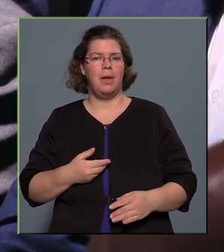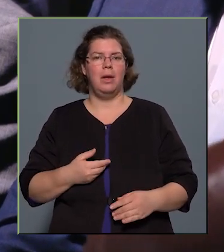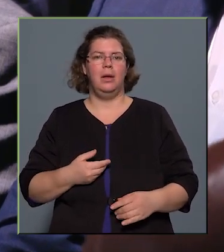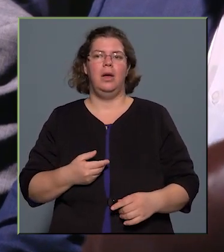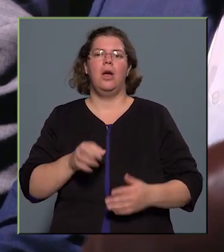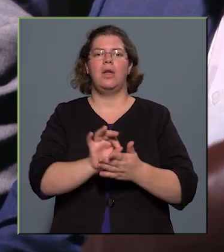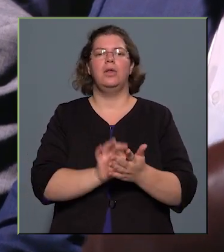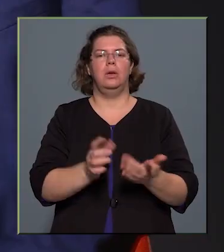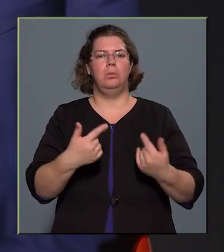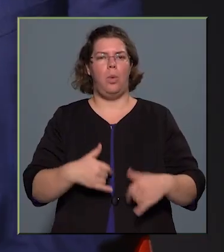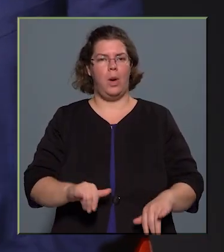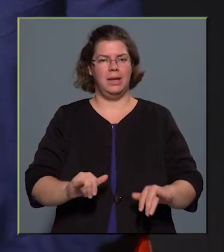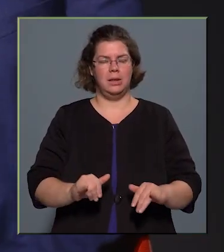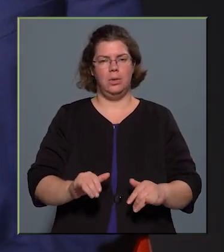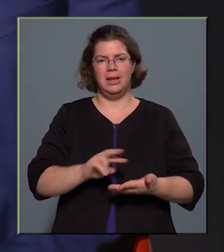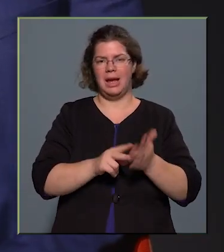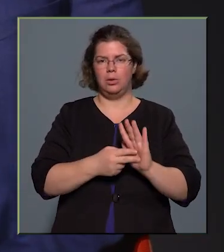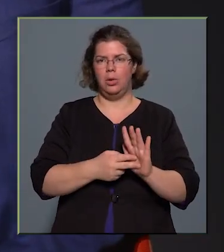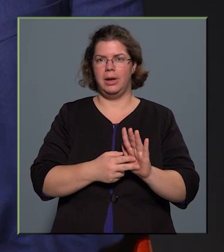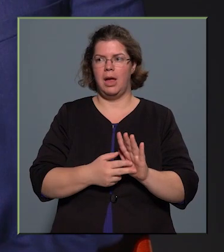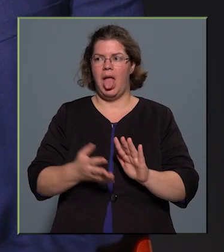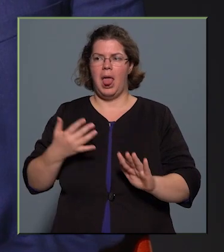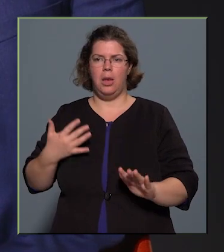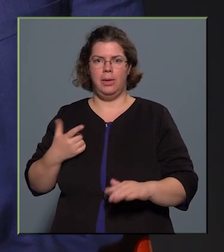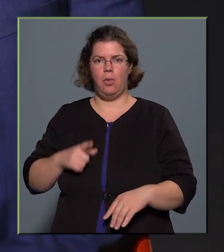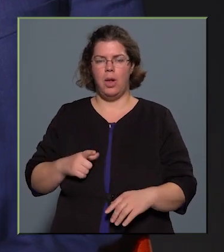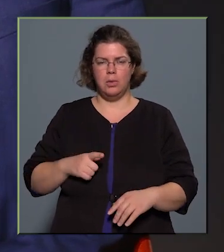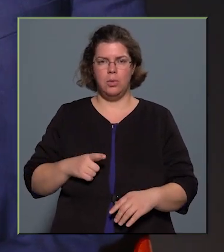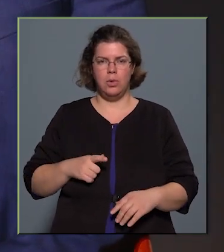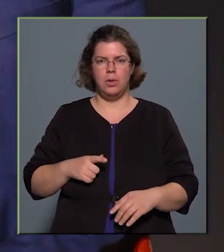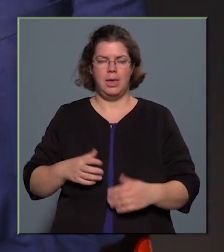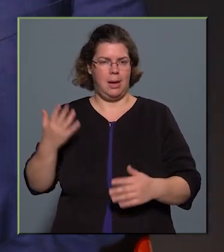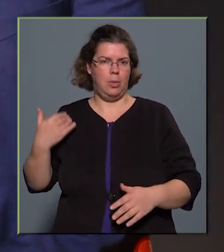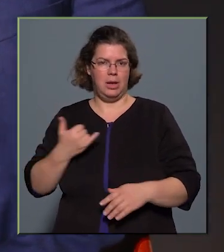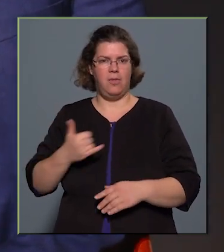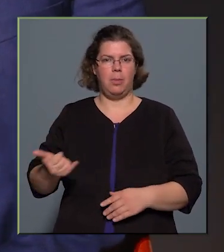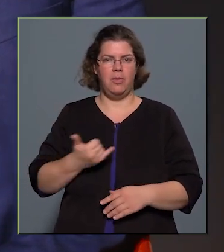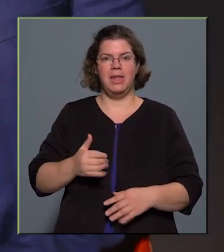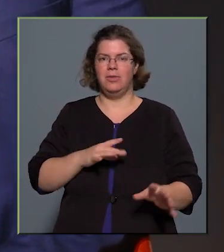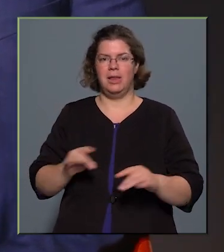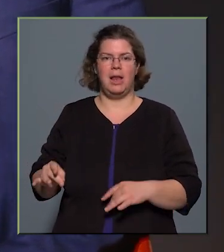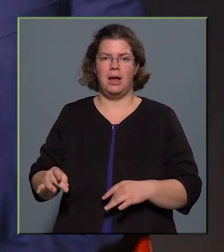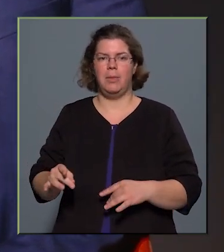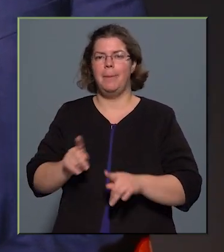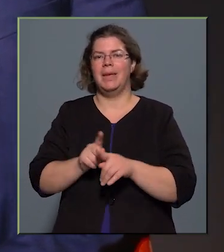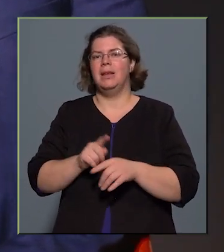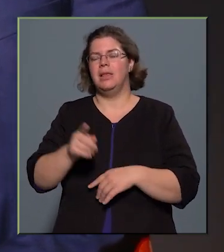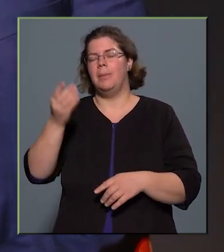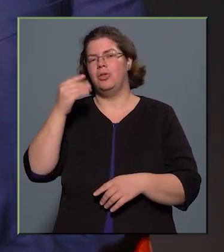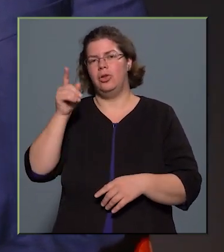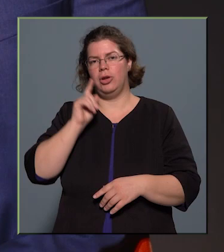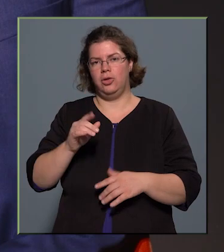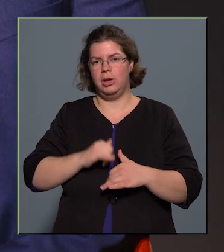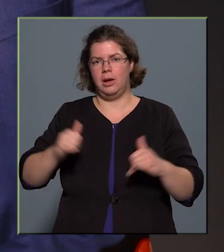Az adat egy kicsit technológiailag előrébb voltunk az elmúlt években, évtizedekben, mint a mesterséges intelligenciának a fejlesztésével, illetve az